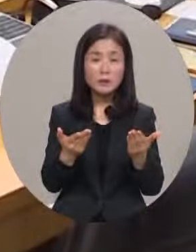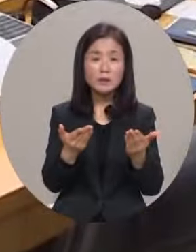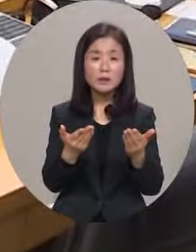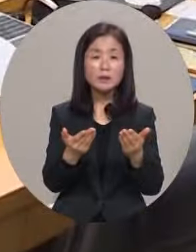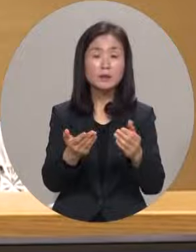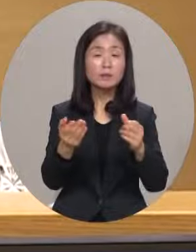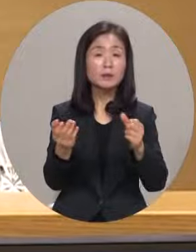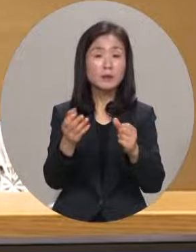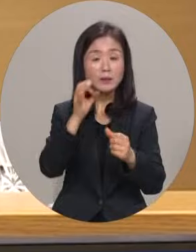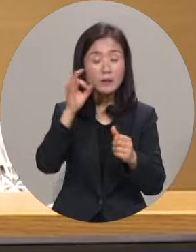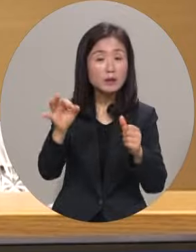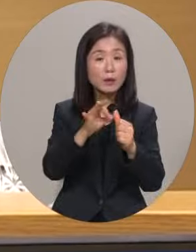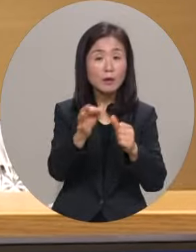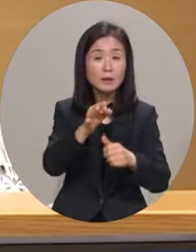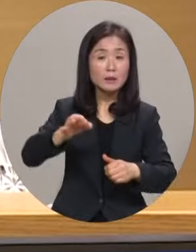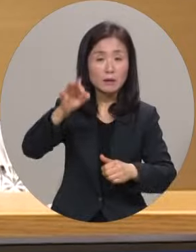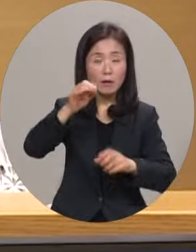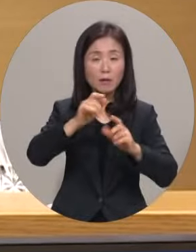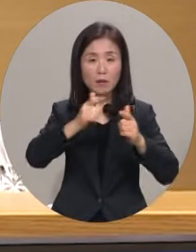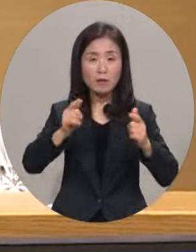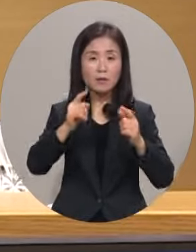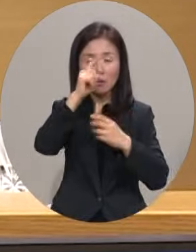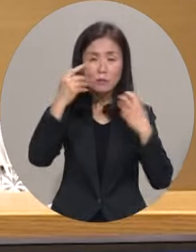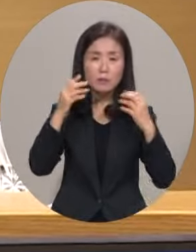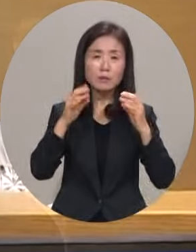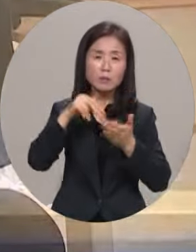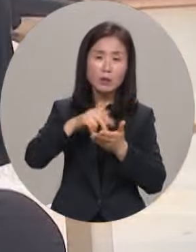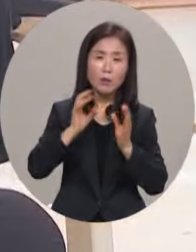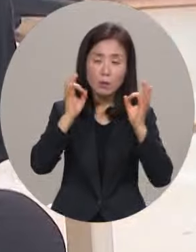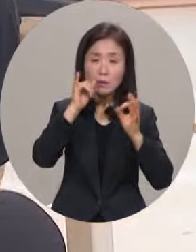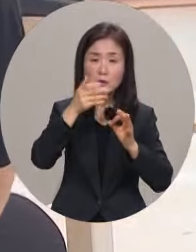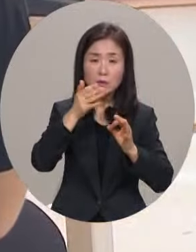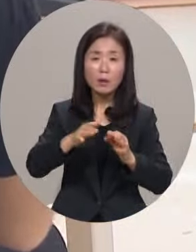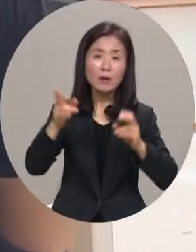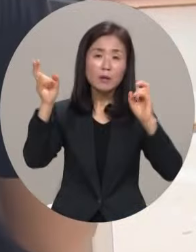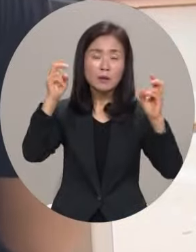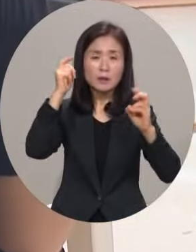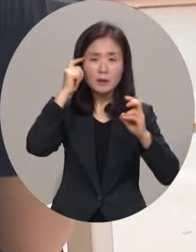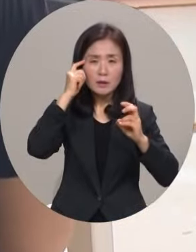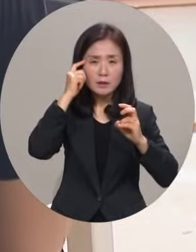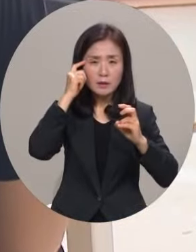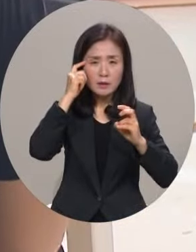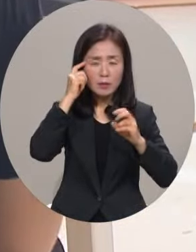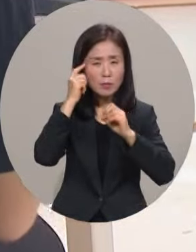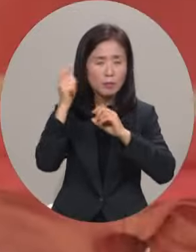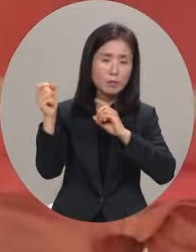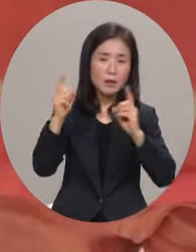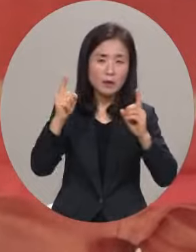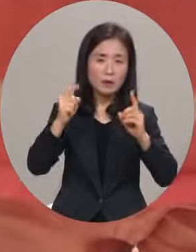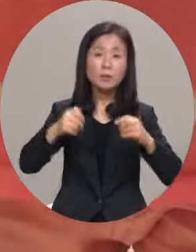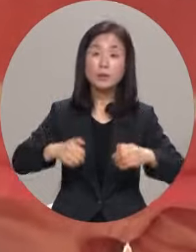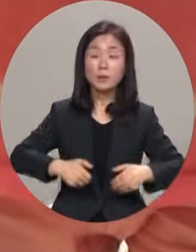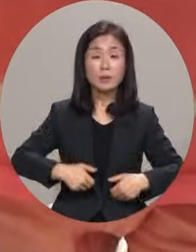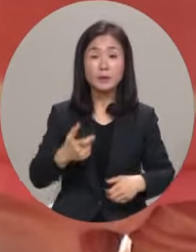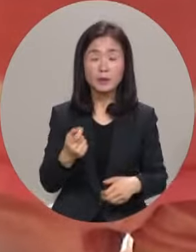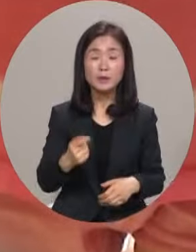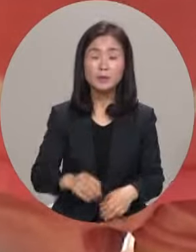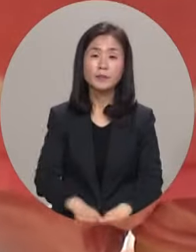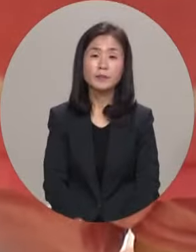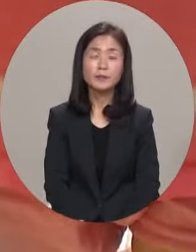논의 등 정부 차원의 노력이 이어지고 있지만 무엇보다 고용시장에서 인식 개선이 우선 필요하다 지적입니다 EBS 뉴스